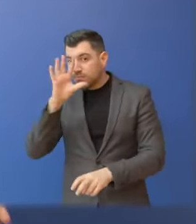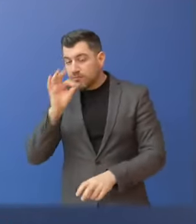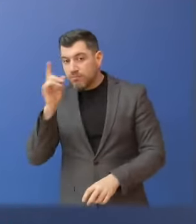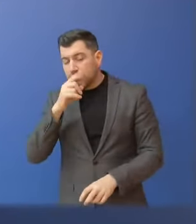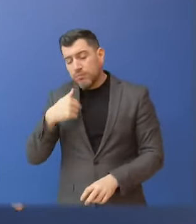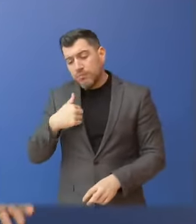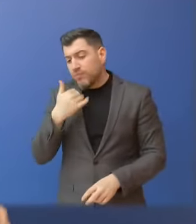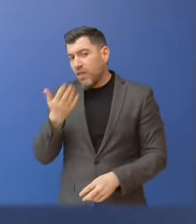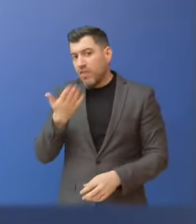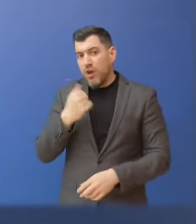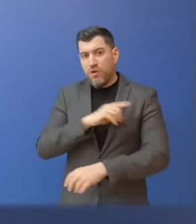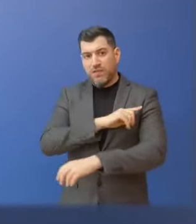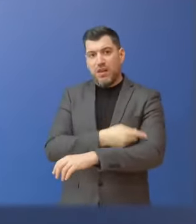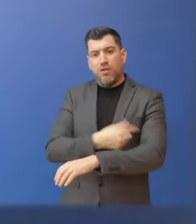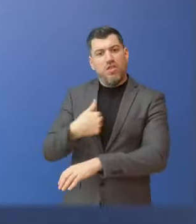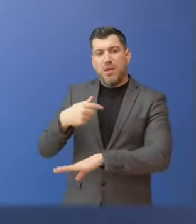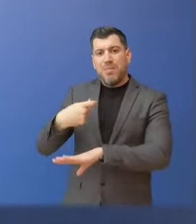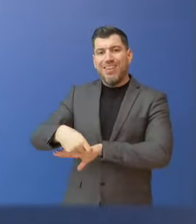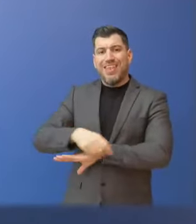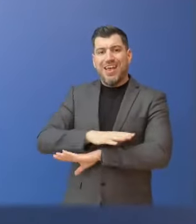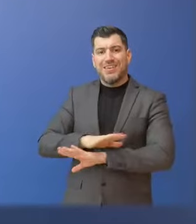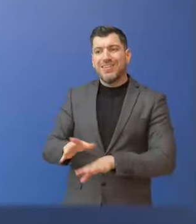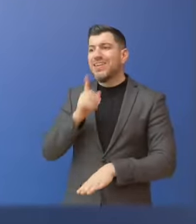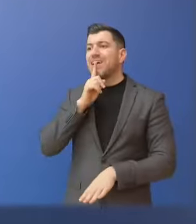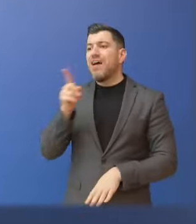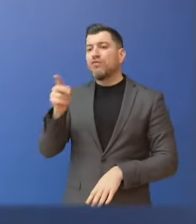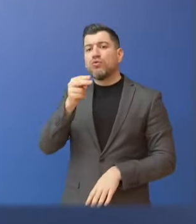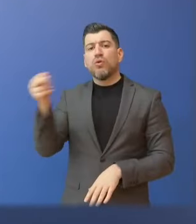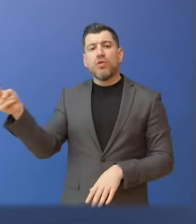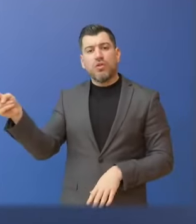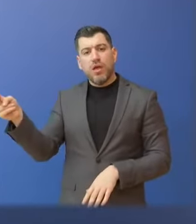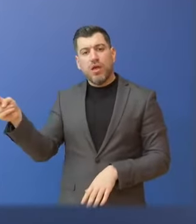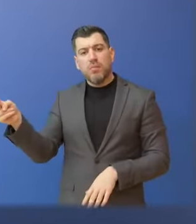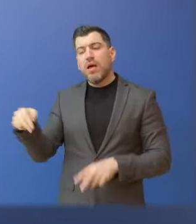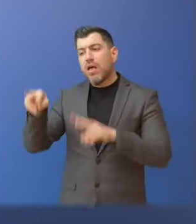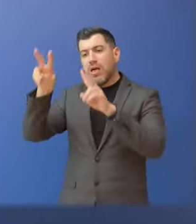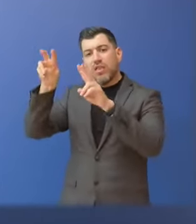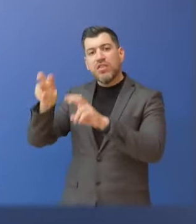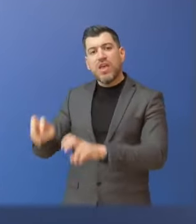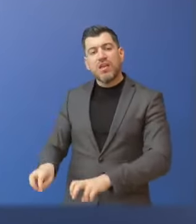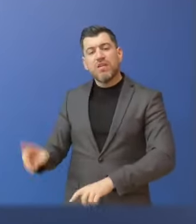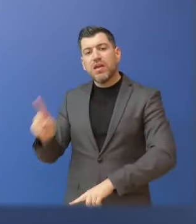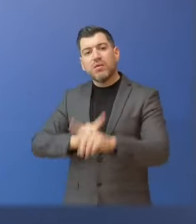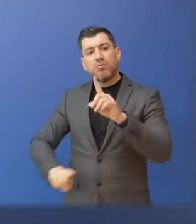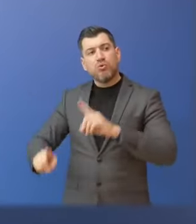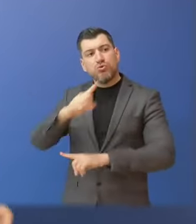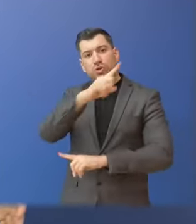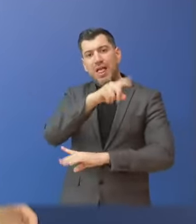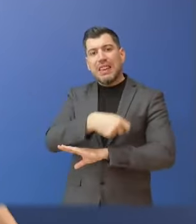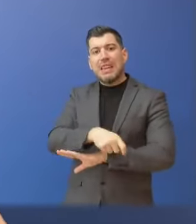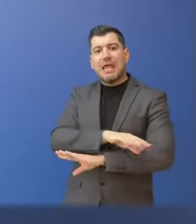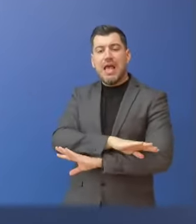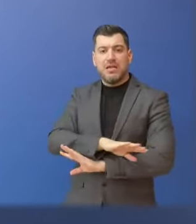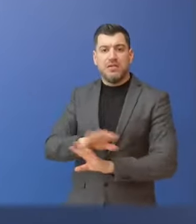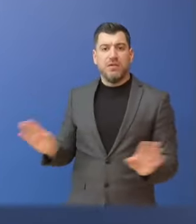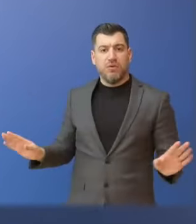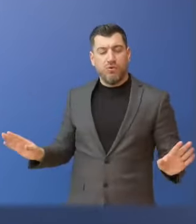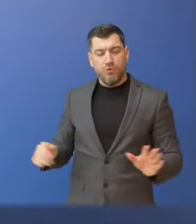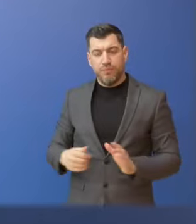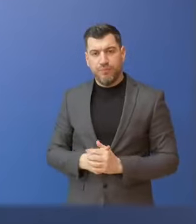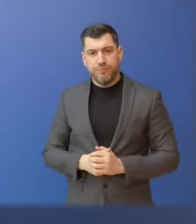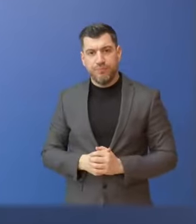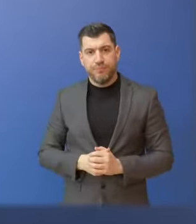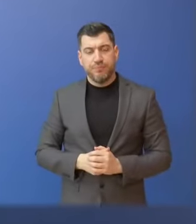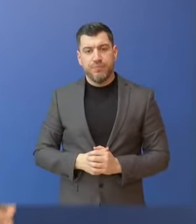δυνατότητα δεν είμαι δικαστική αρχή είναι μία υπόθεση η οποία αυτή τη στιγμή διερευνάται από τη δικαιοσύνη με όλα τα τα σκέλη που